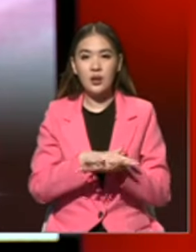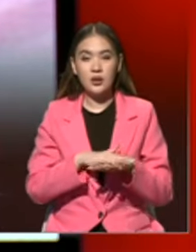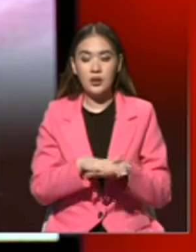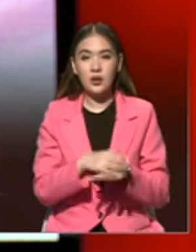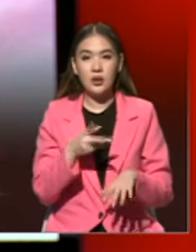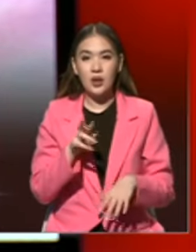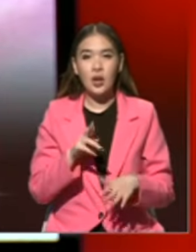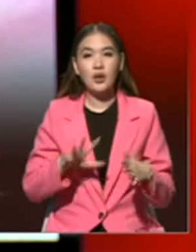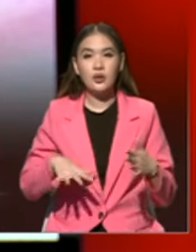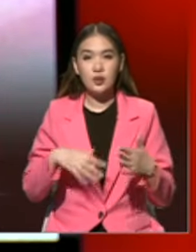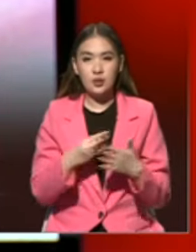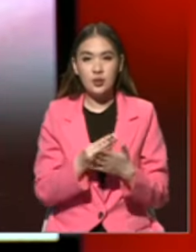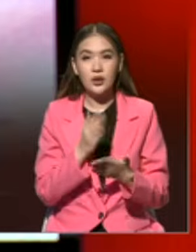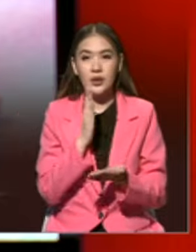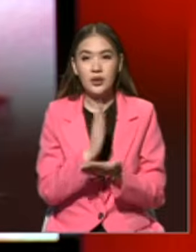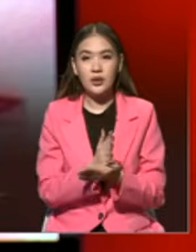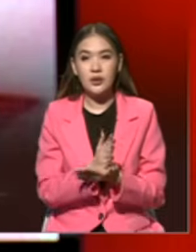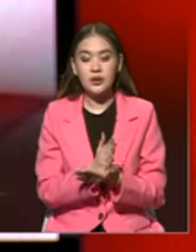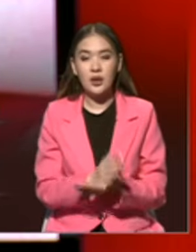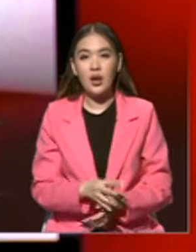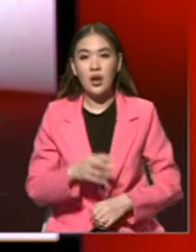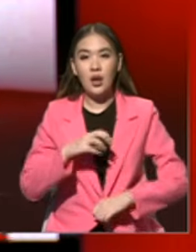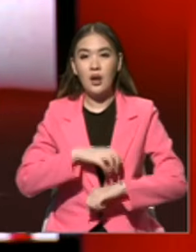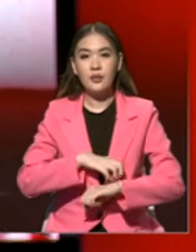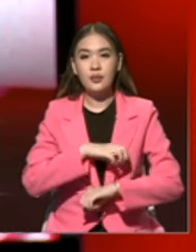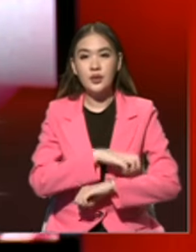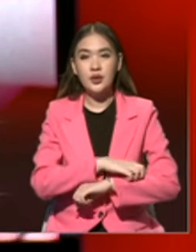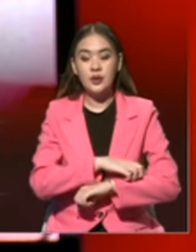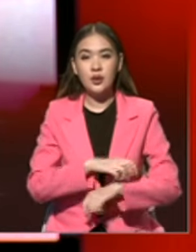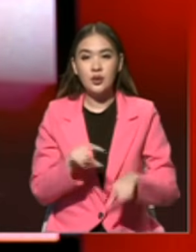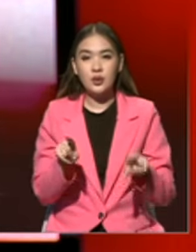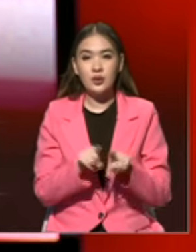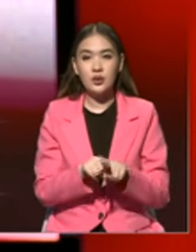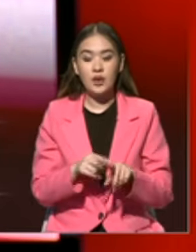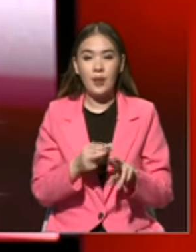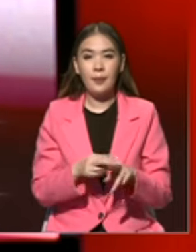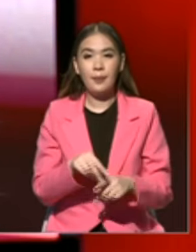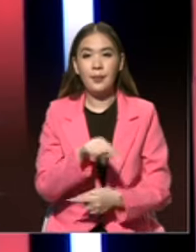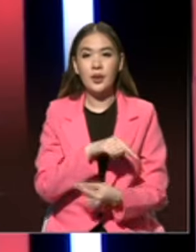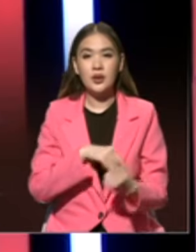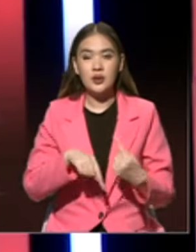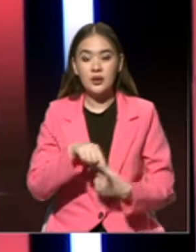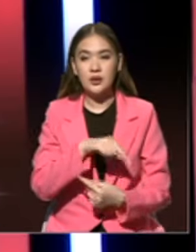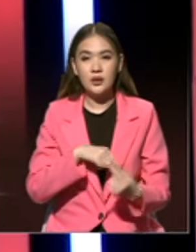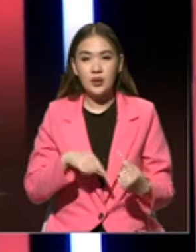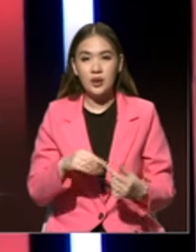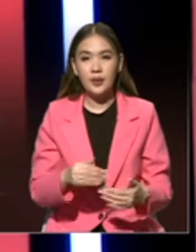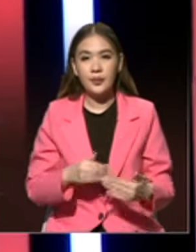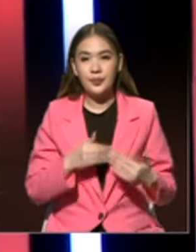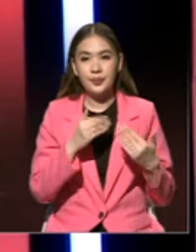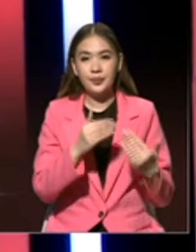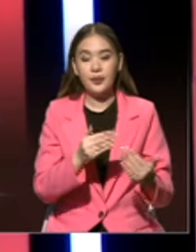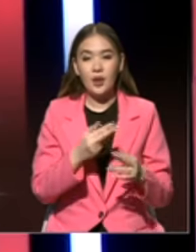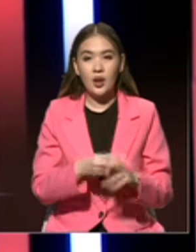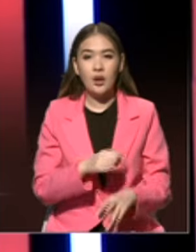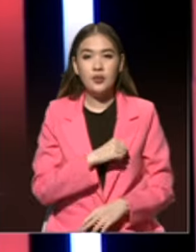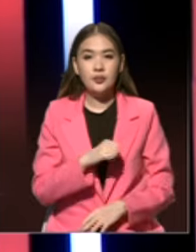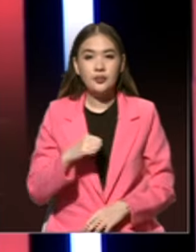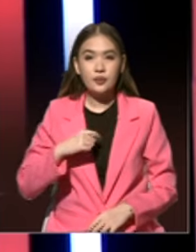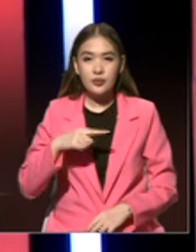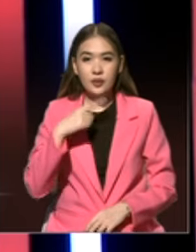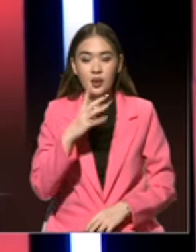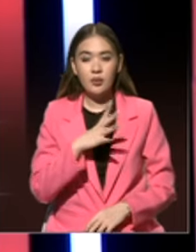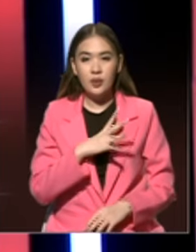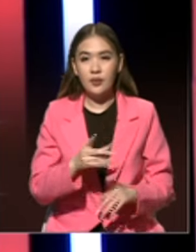солардан төленеді. Бірақ бұл жерде комиссия... Мемлекет басшысы міндеттеп жатыр ғой бизнесті, әр өңірге бір мысал елімізде мықты бизнесмендер. Өз айтты ғой, осы уақытқа